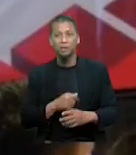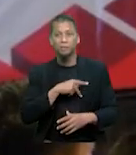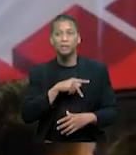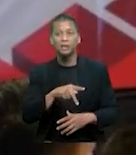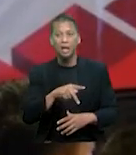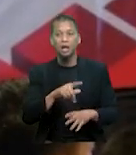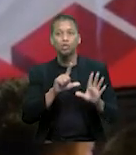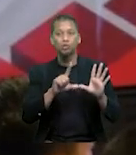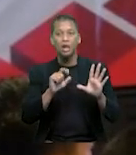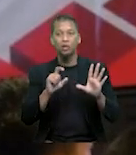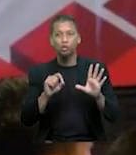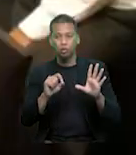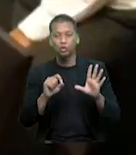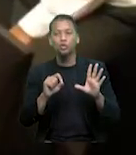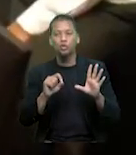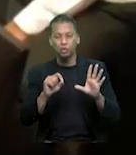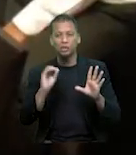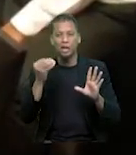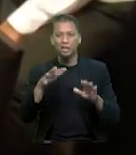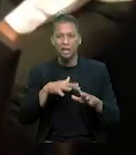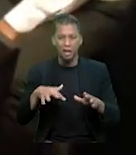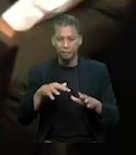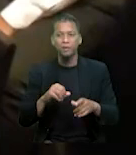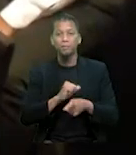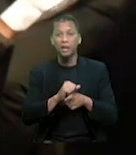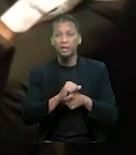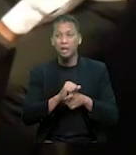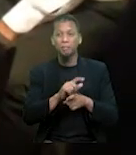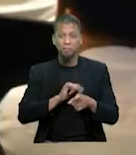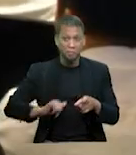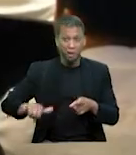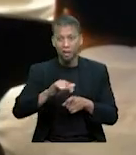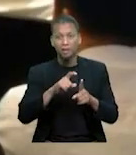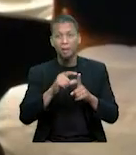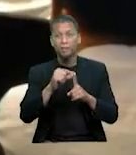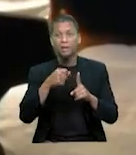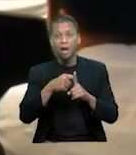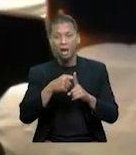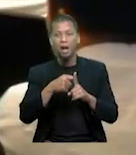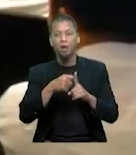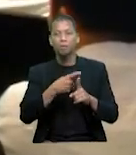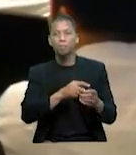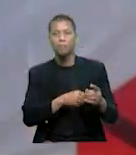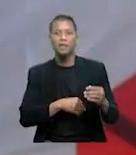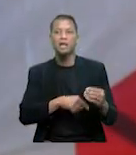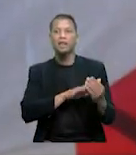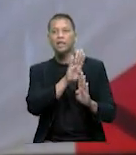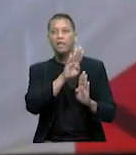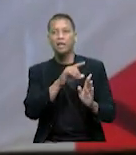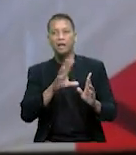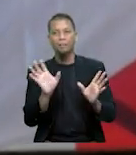dan Yogyakarta. Pelatihan bersama KPK RI ini digelar untuk peningkatan kemampuan aparat penegak hukum dan aparat pengawasan